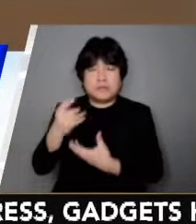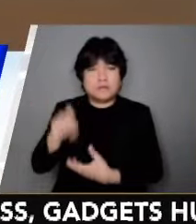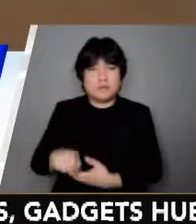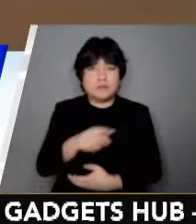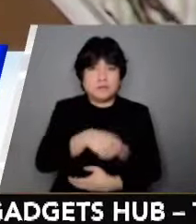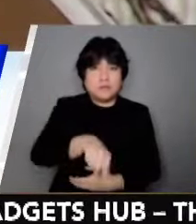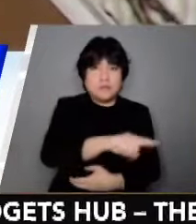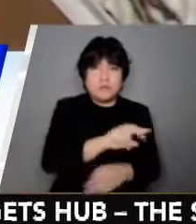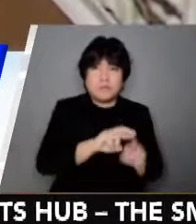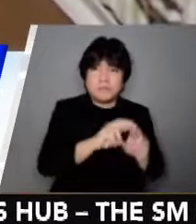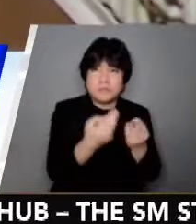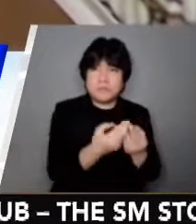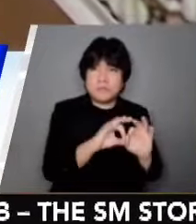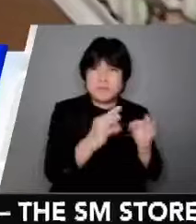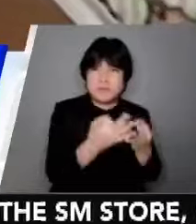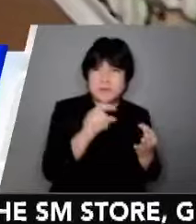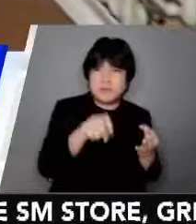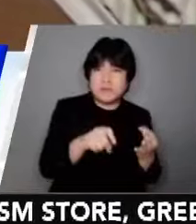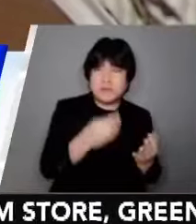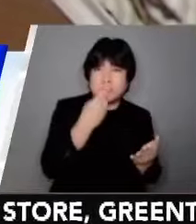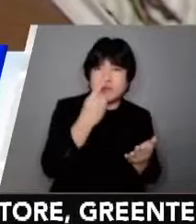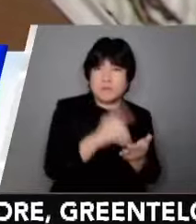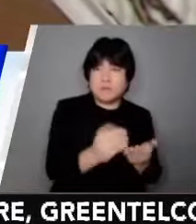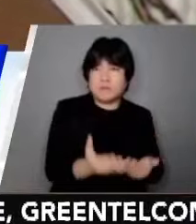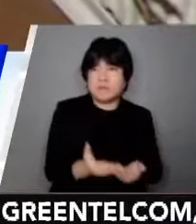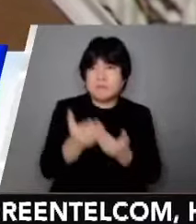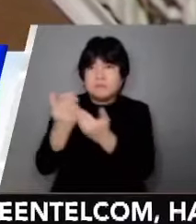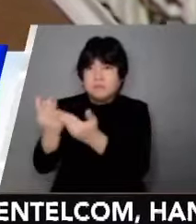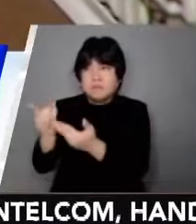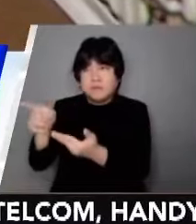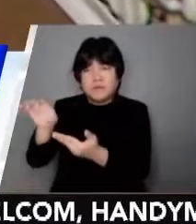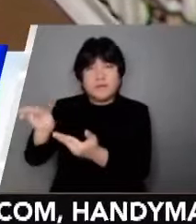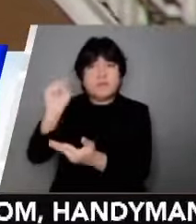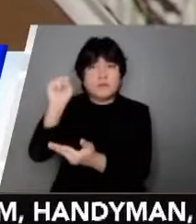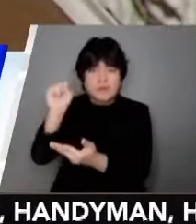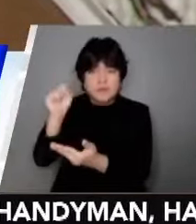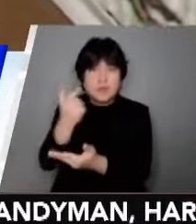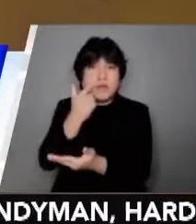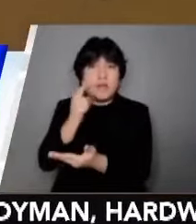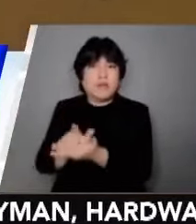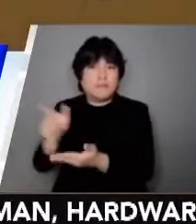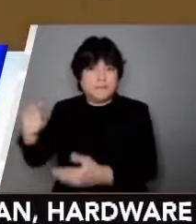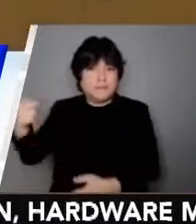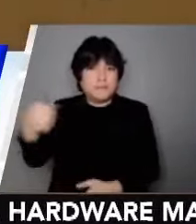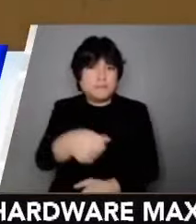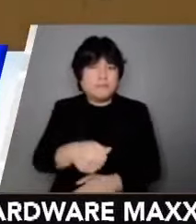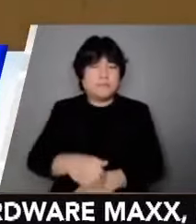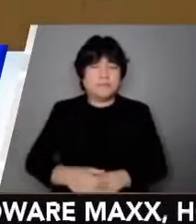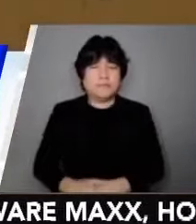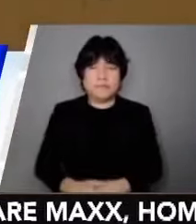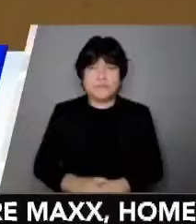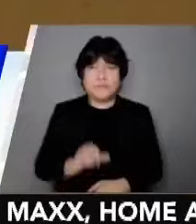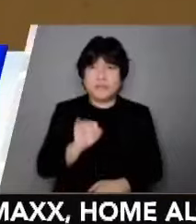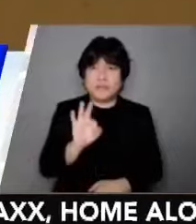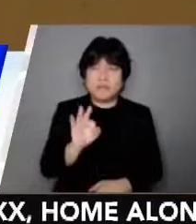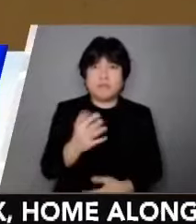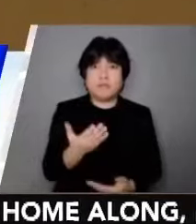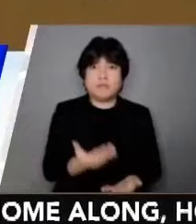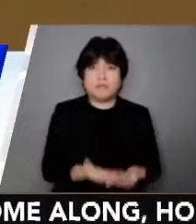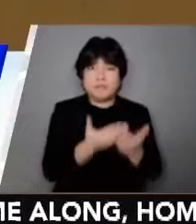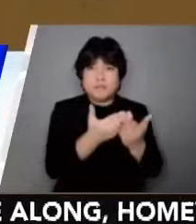ng mga kailangang dokumento para makakuha sila ng guarantee letter. Kapag naibigay po ang guarantee letter sa doktor o